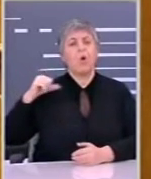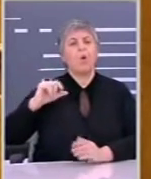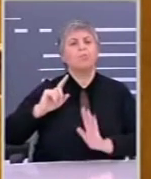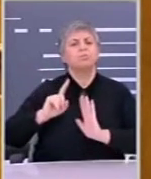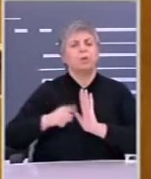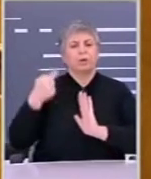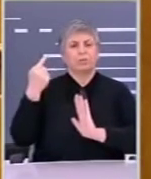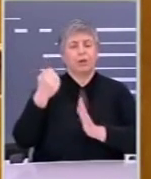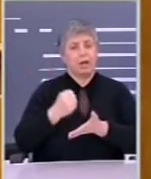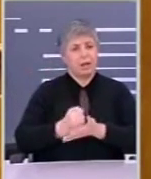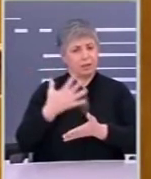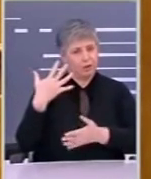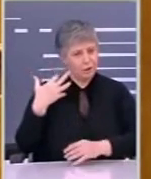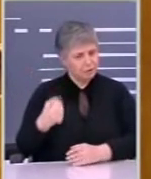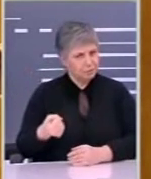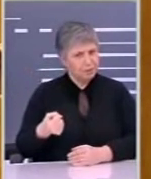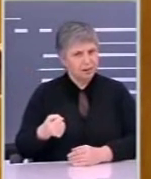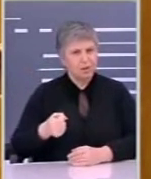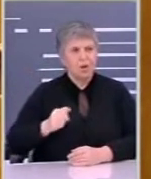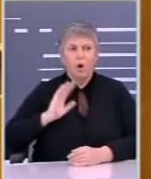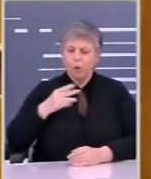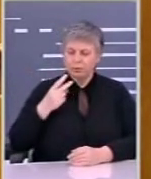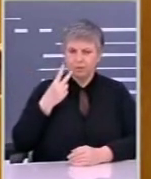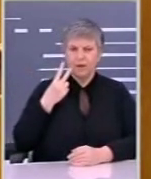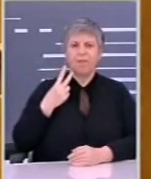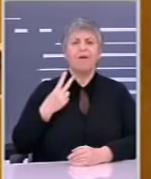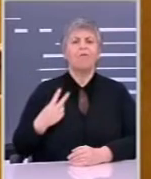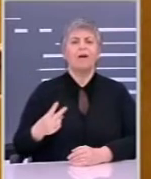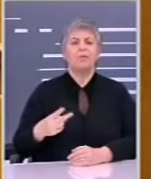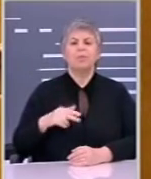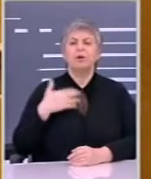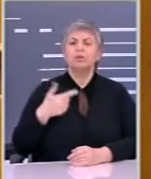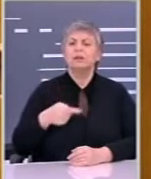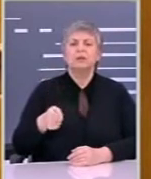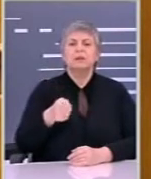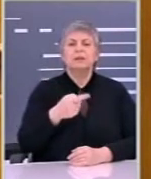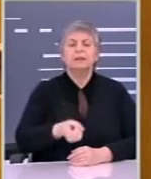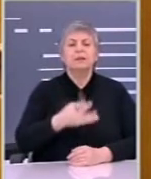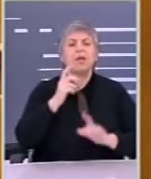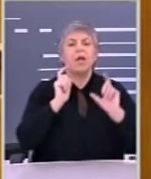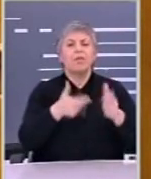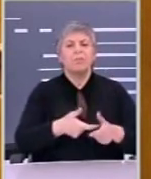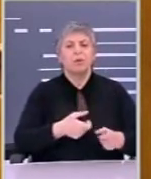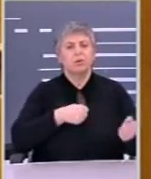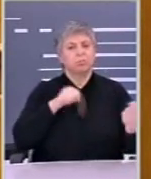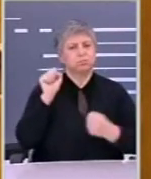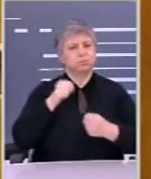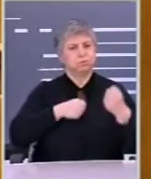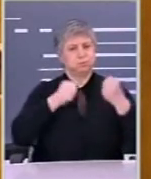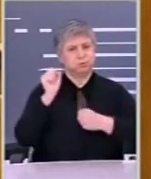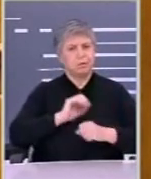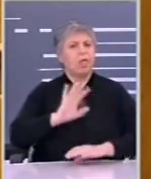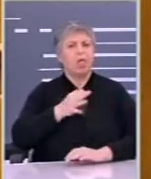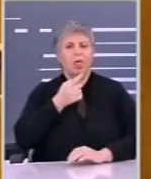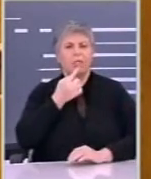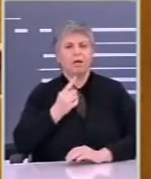επιλέξατε όχι απλά να καταθέσετε, κύριοι της Νέας Δημοκρατίας, τη διαφωνία σας, αλλά μέσα από την παρέμβαση την προηγούμενη φορά